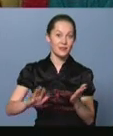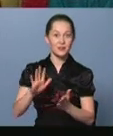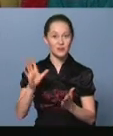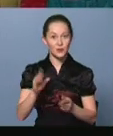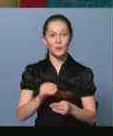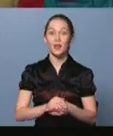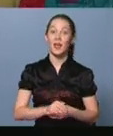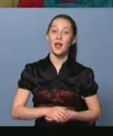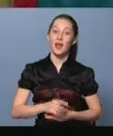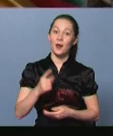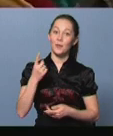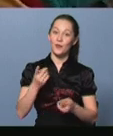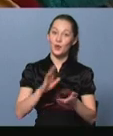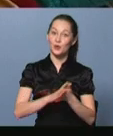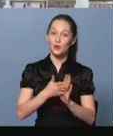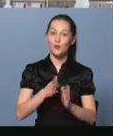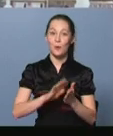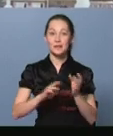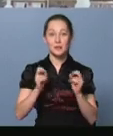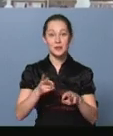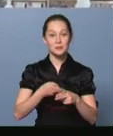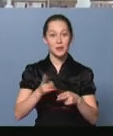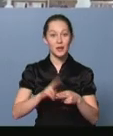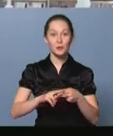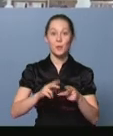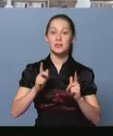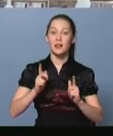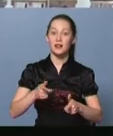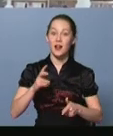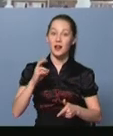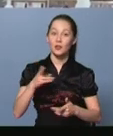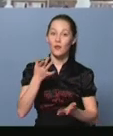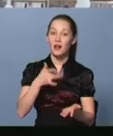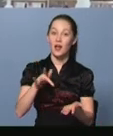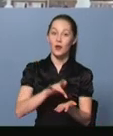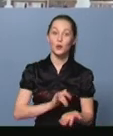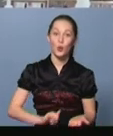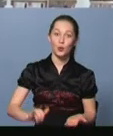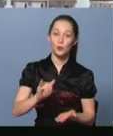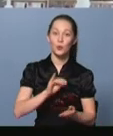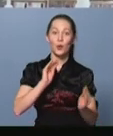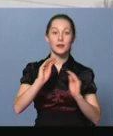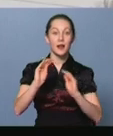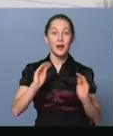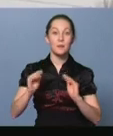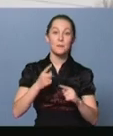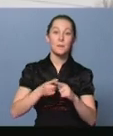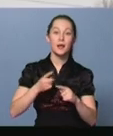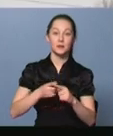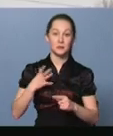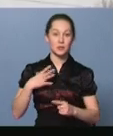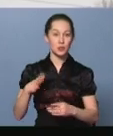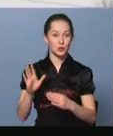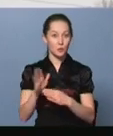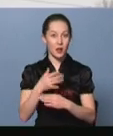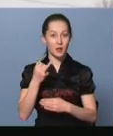Опасаюсь, что их могут сбить. Первое условие – безопасность, поэтому при согласовании главного ледового городка Удмуртии ажурные элементы пришлось убрать. Он будет состоять